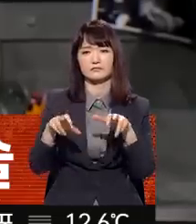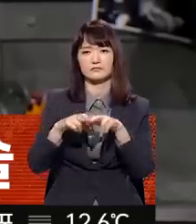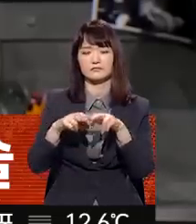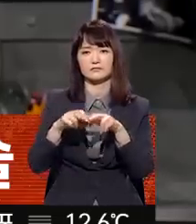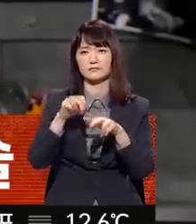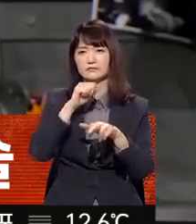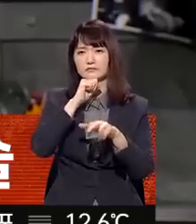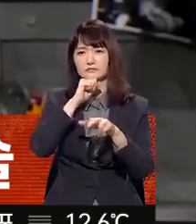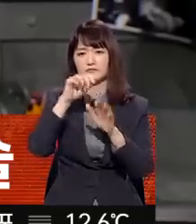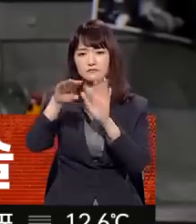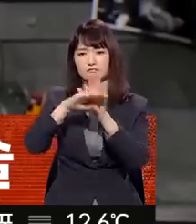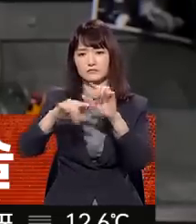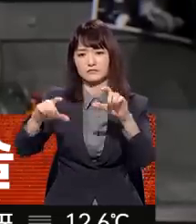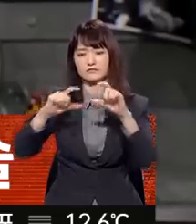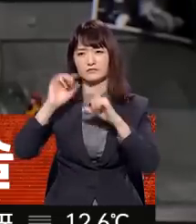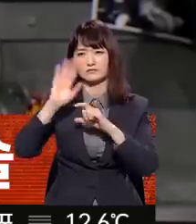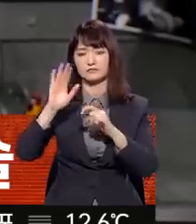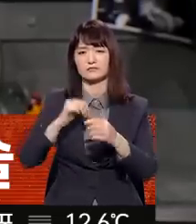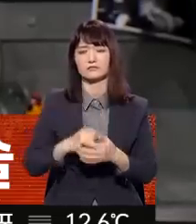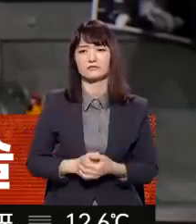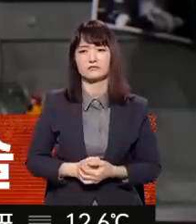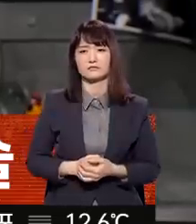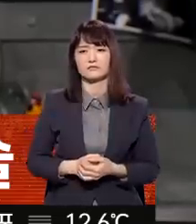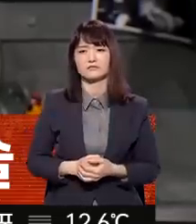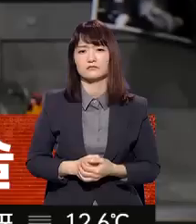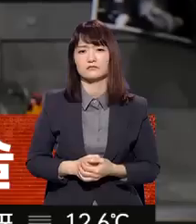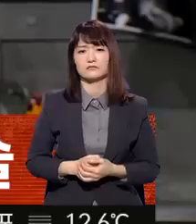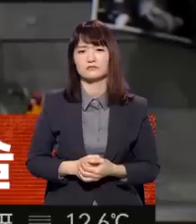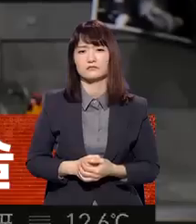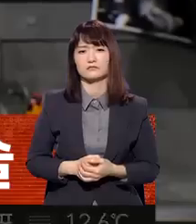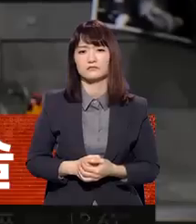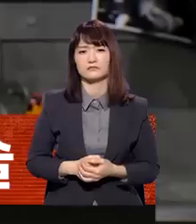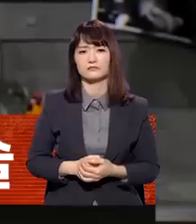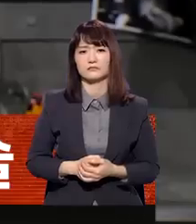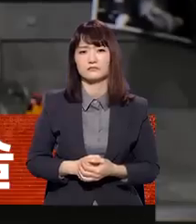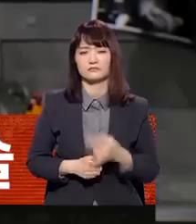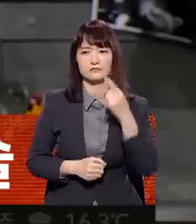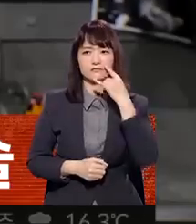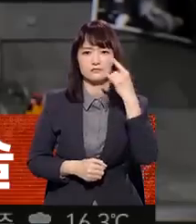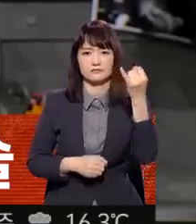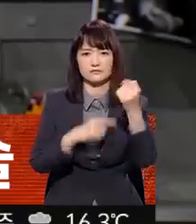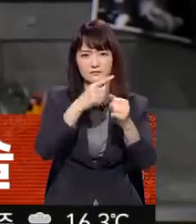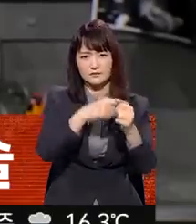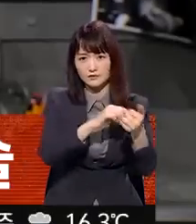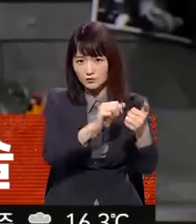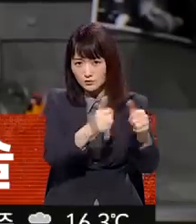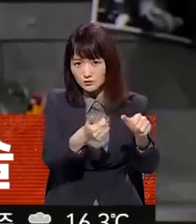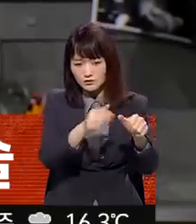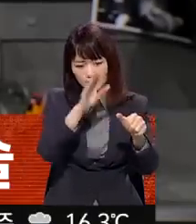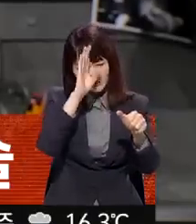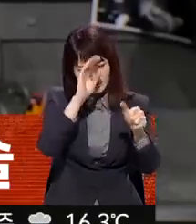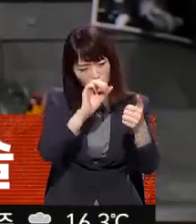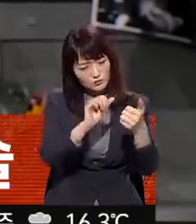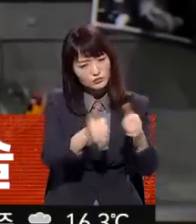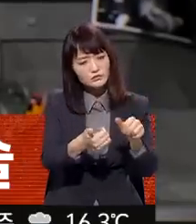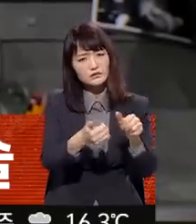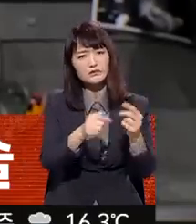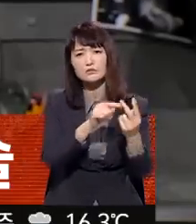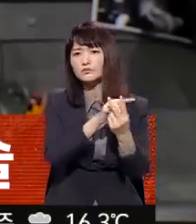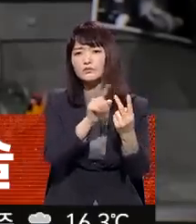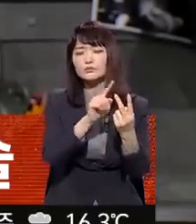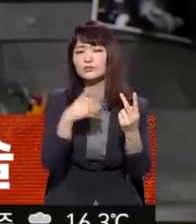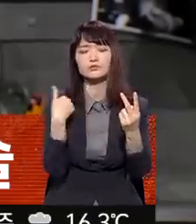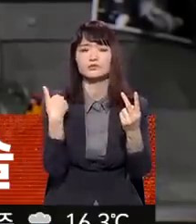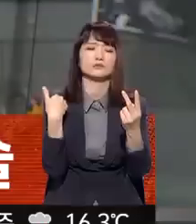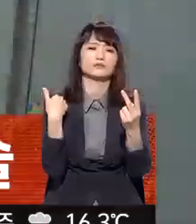않고 정신적으로 문제는 없는 것 같아요. 아무런 조사하면 나겠지만 중요한 거는 이 어머니가 자연사를 했는지 병사를 했는지 아니면은